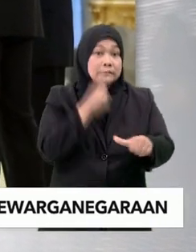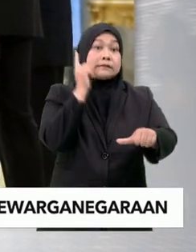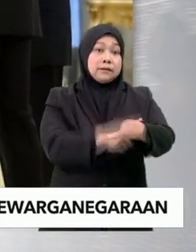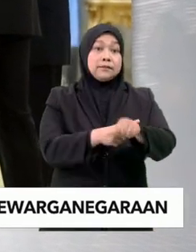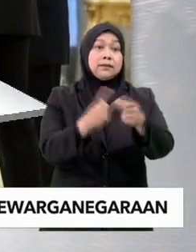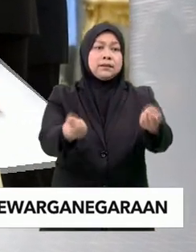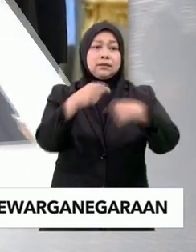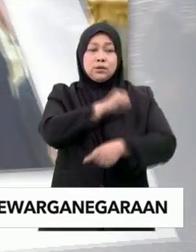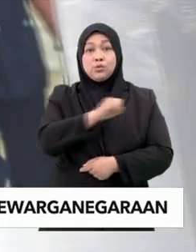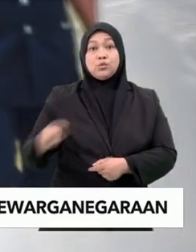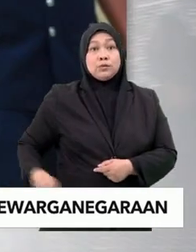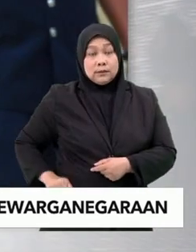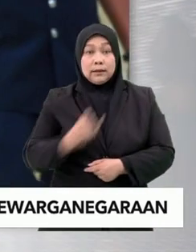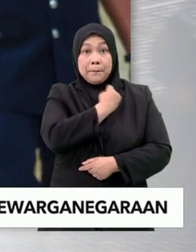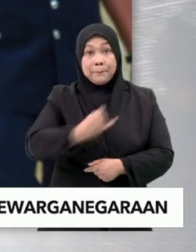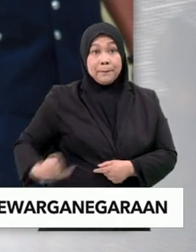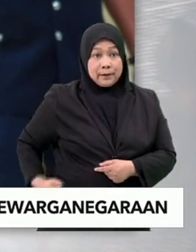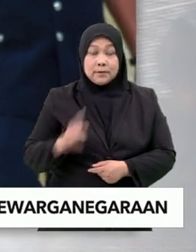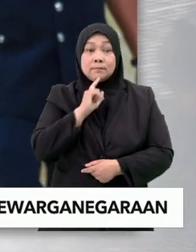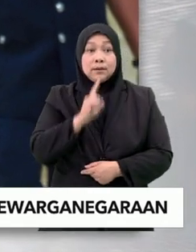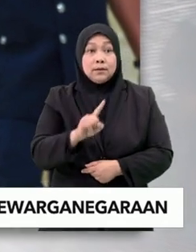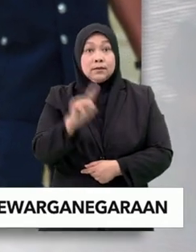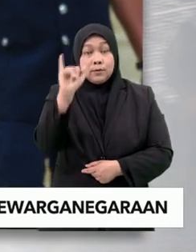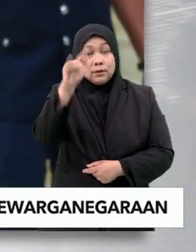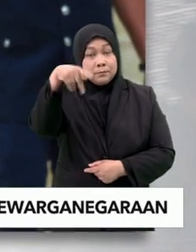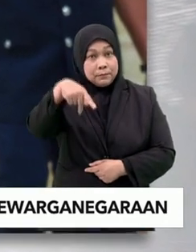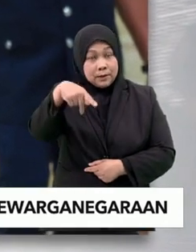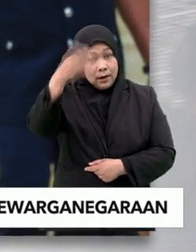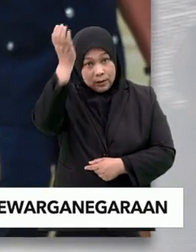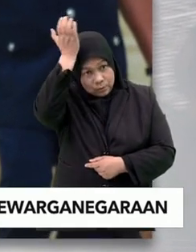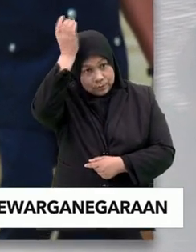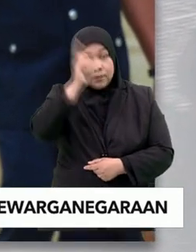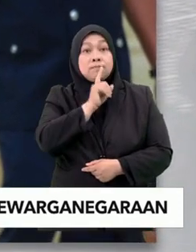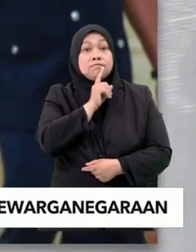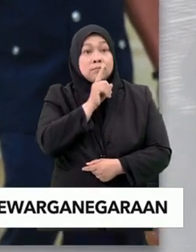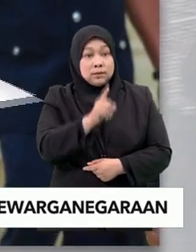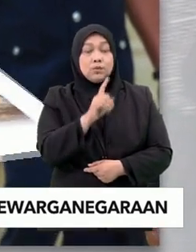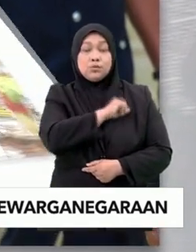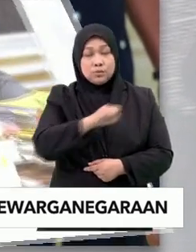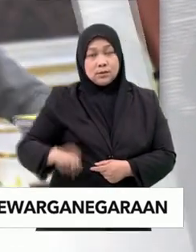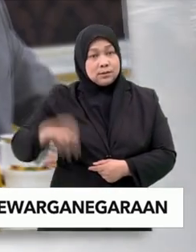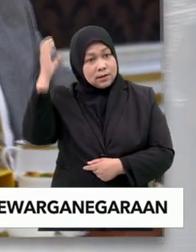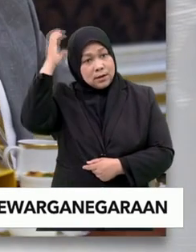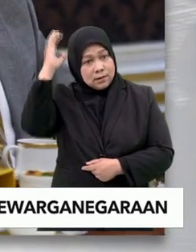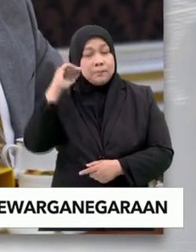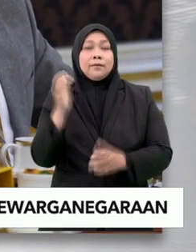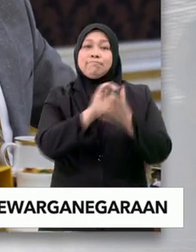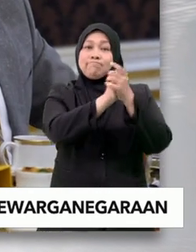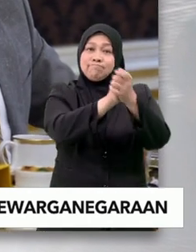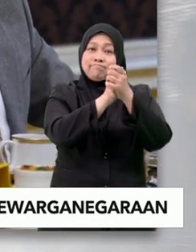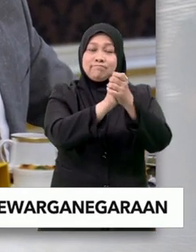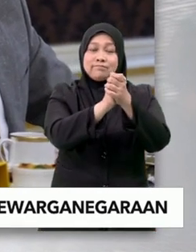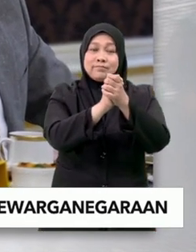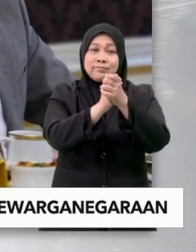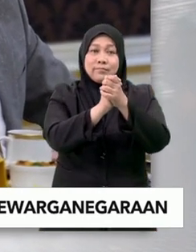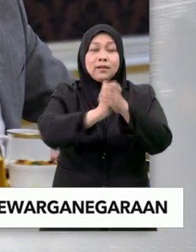dihadiri oleh Sultan Ibrahim sebagai yang di-pertuan agong Syed Daniel berkata Sultan Selangor telah menzahirkan titah tahniah kepada seri